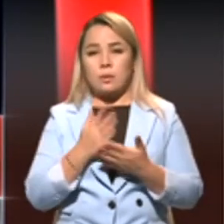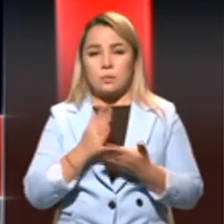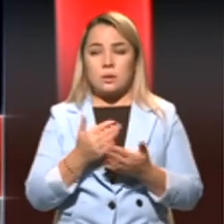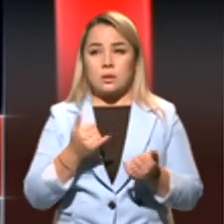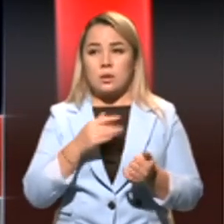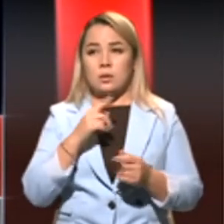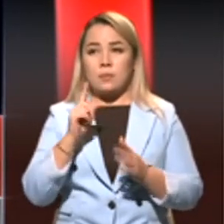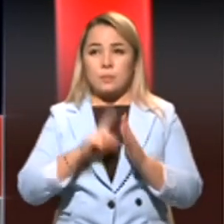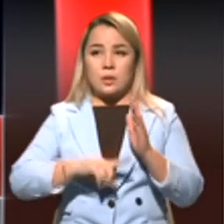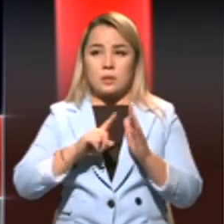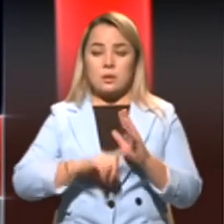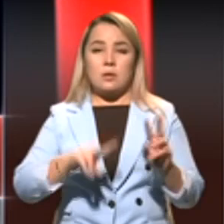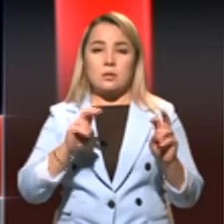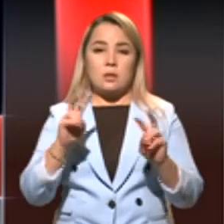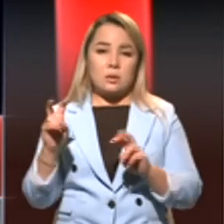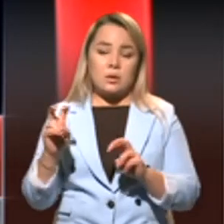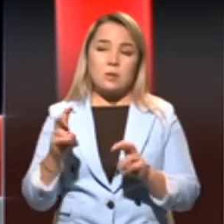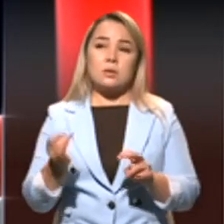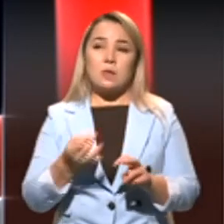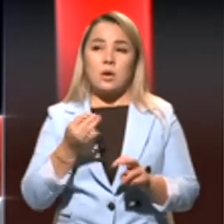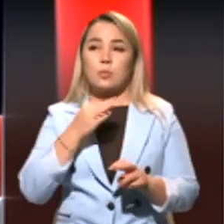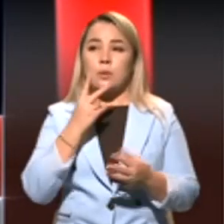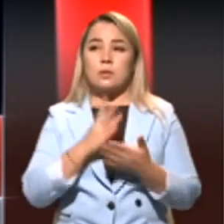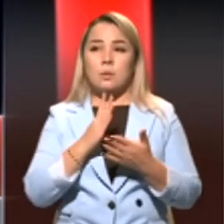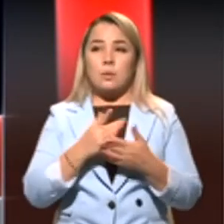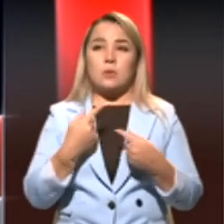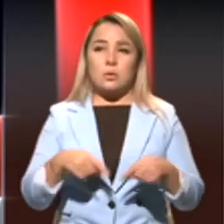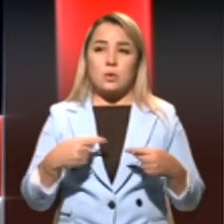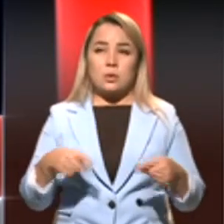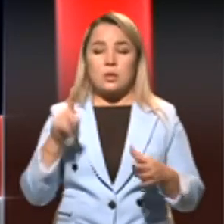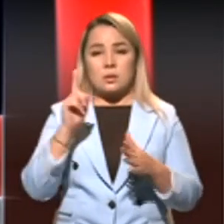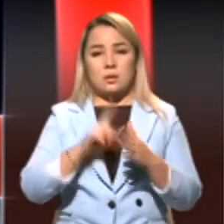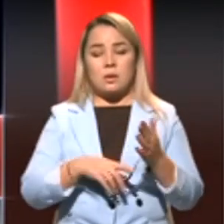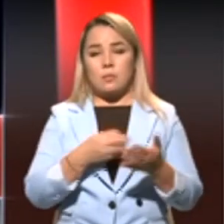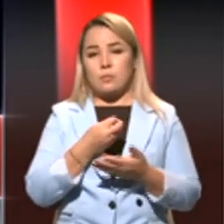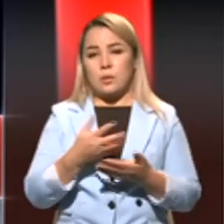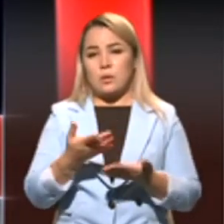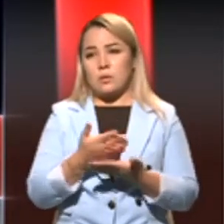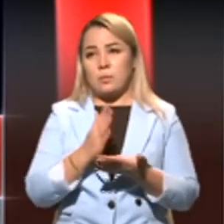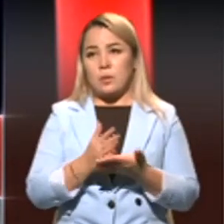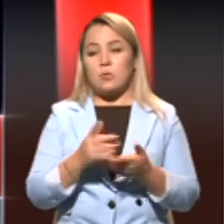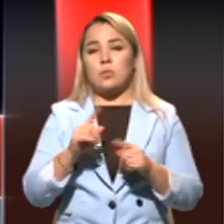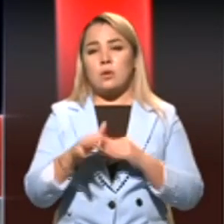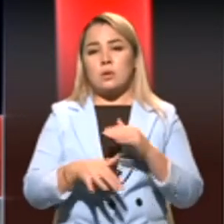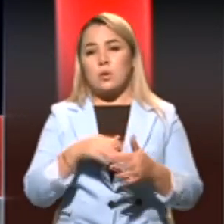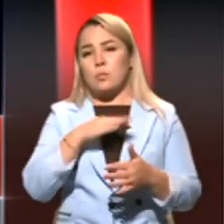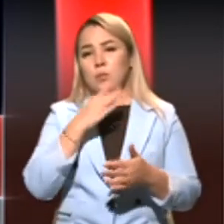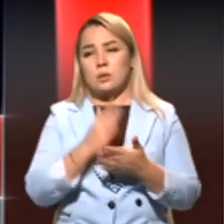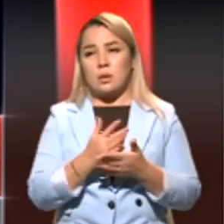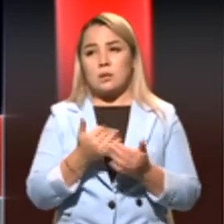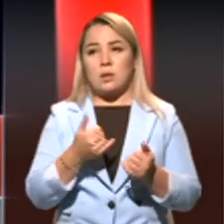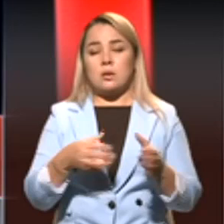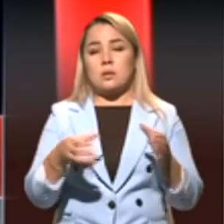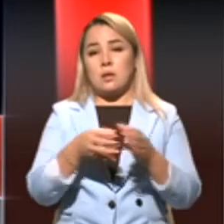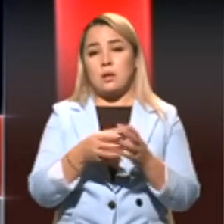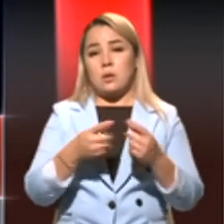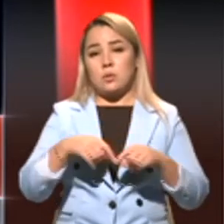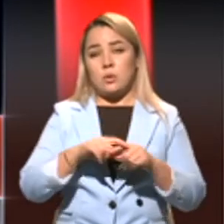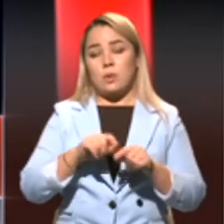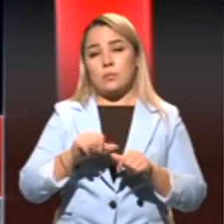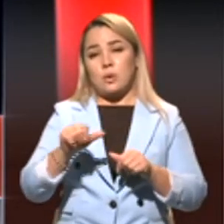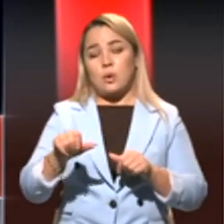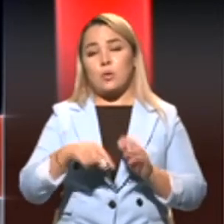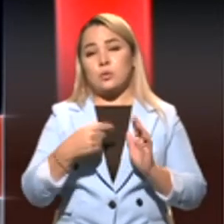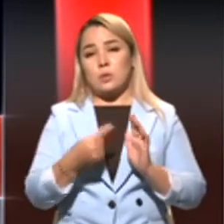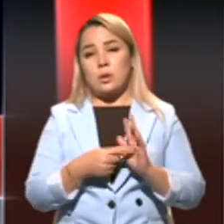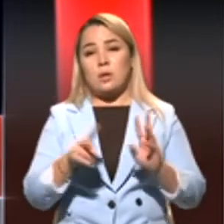діни ағым дегеніміз не, Жандарбек мырза? Ал жақсы түрлі-түрлі діндер бар дейік. Ал жат діни ағым дегеніміз сонда жаңа зайырлы қоғамнан шығатын сұрақ қой.